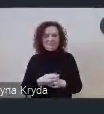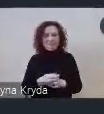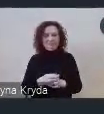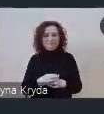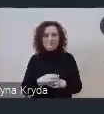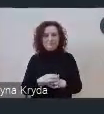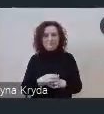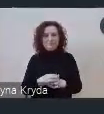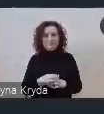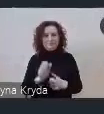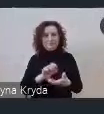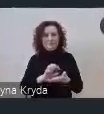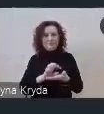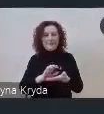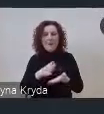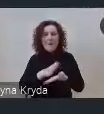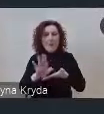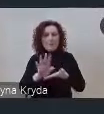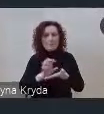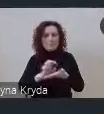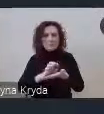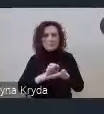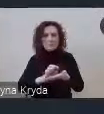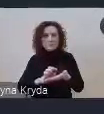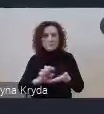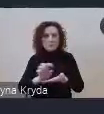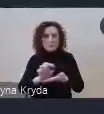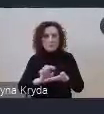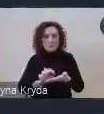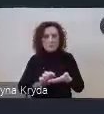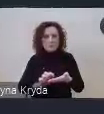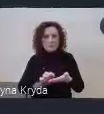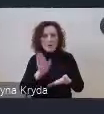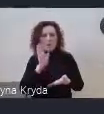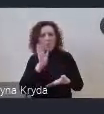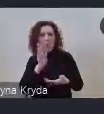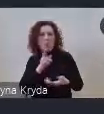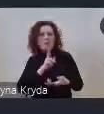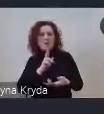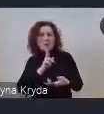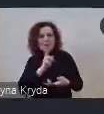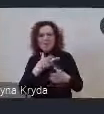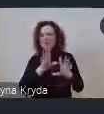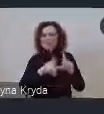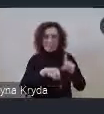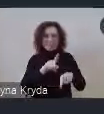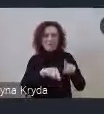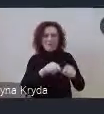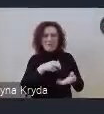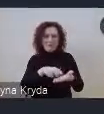prosty sposób z nawierzchni śliskiej jak lodowisko robi się nawierzchnie nie ślisko A